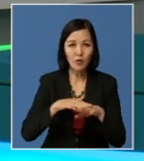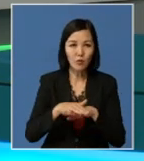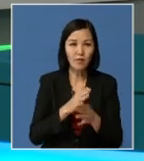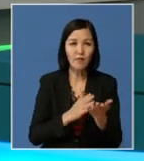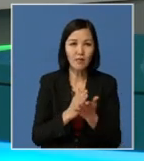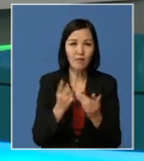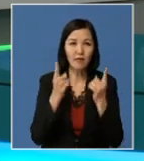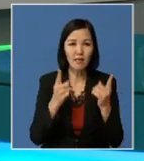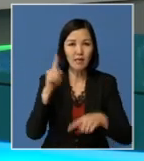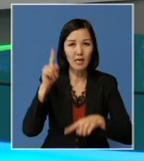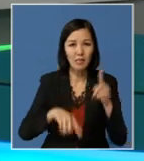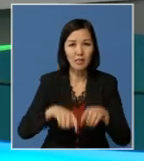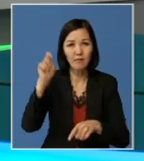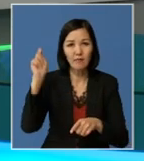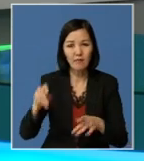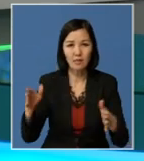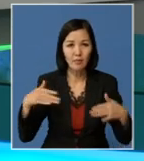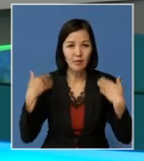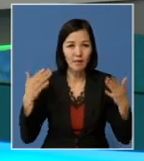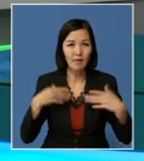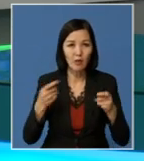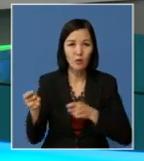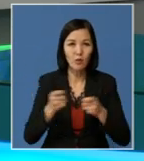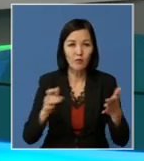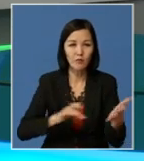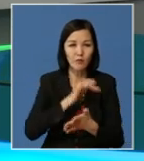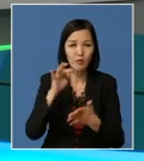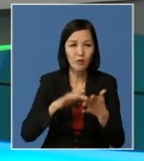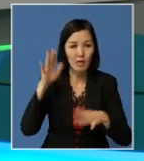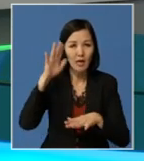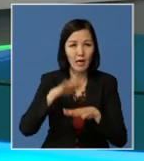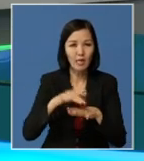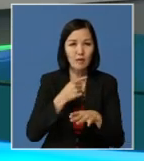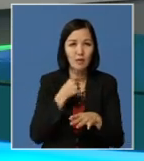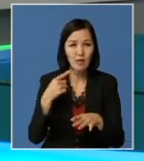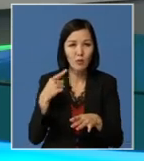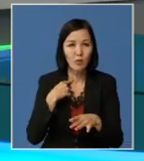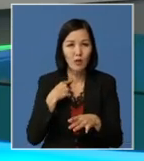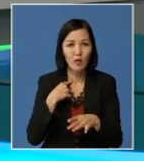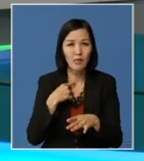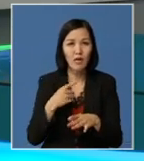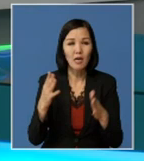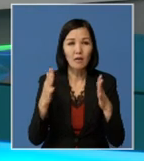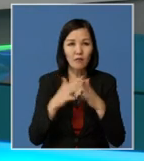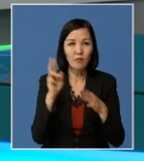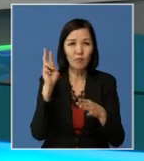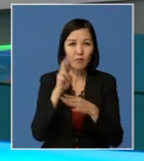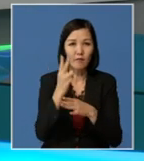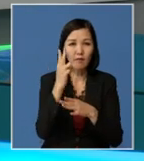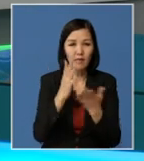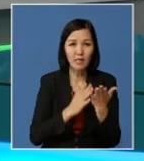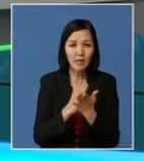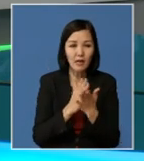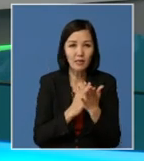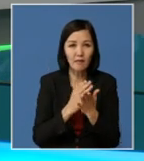Отечественной войны поздравляет руководство города. Аким Талдыкурганы Галымжан Абдраимов посетил дома двух ветеранов и выразил искреннюю благодарность за